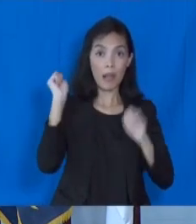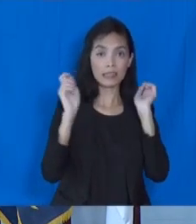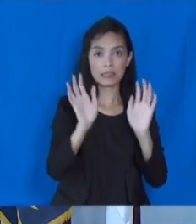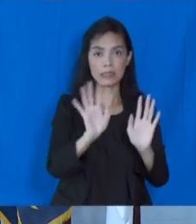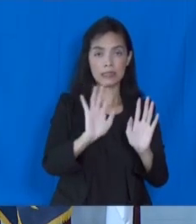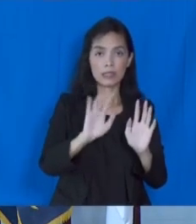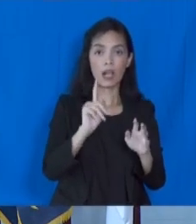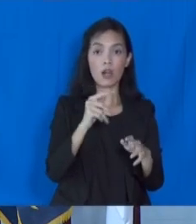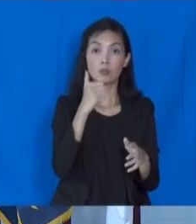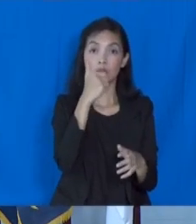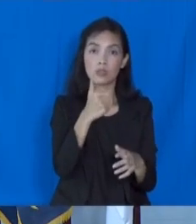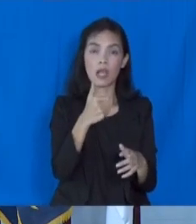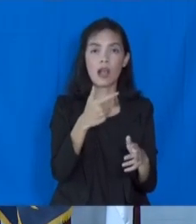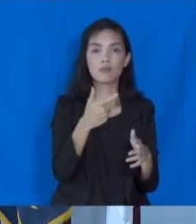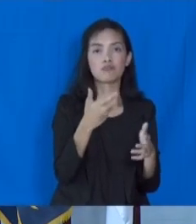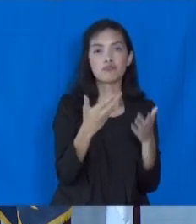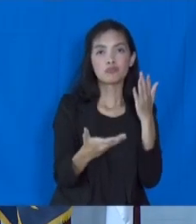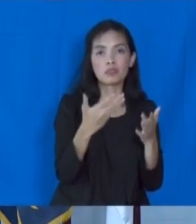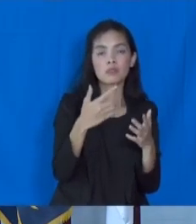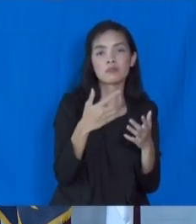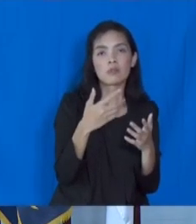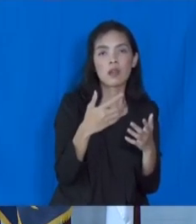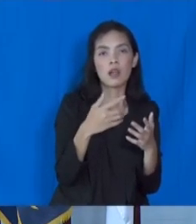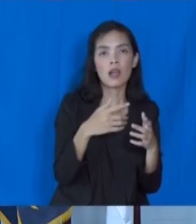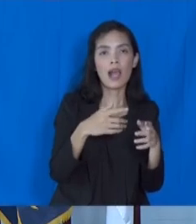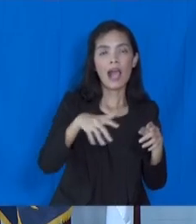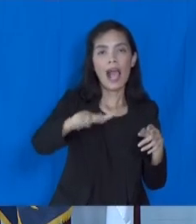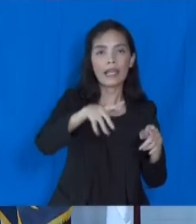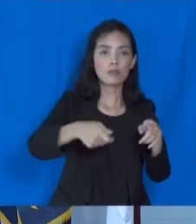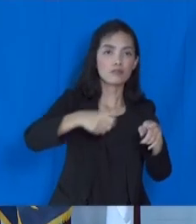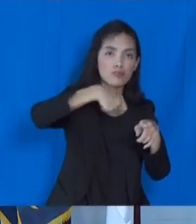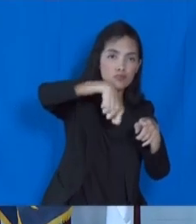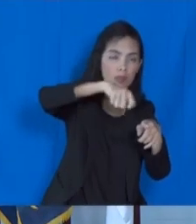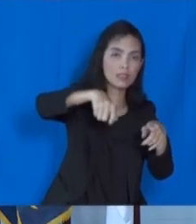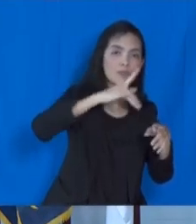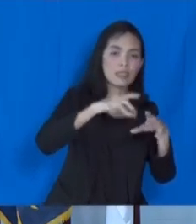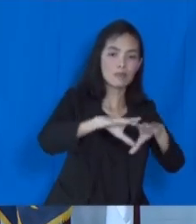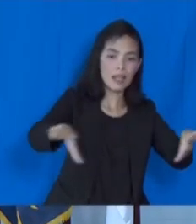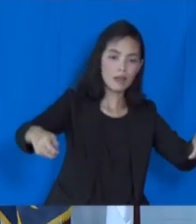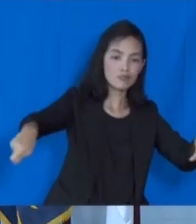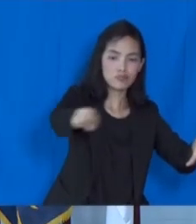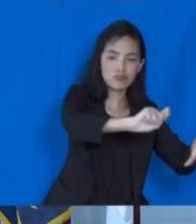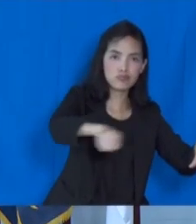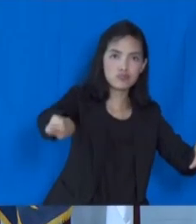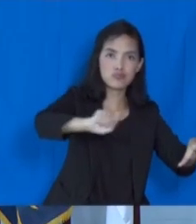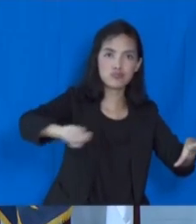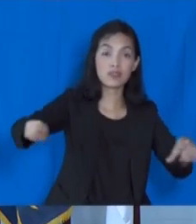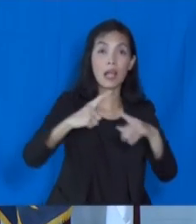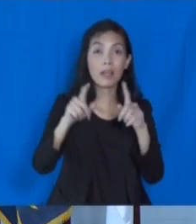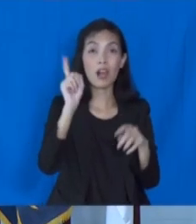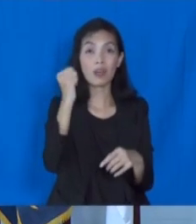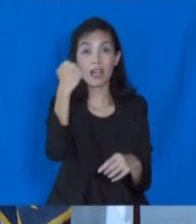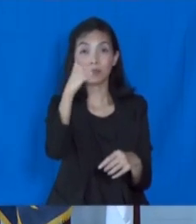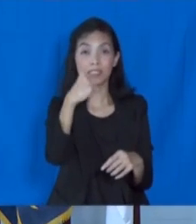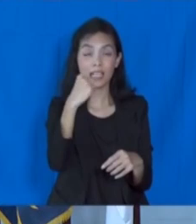jika mungkin dilakukan dilakukan proses pengucuran air keseluruh tubuh tetapi jika tidak dimungkinkan